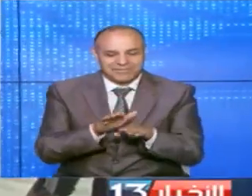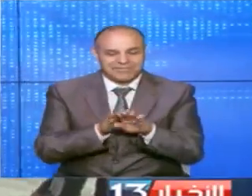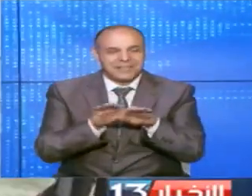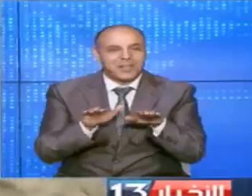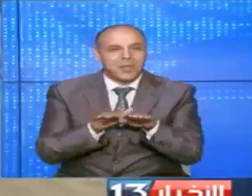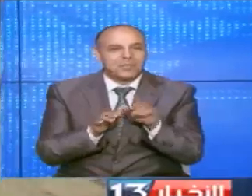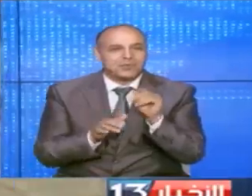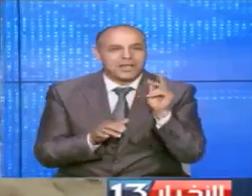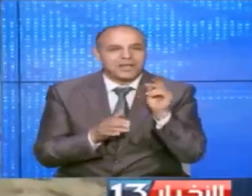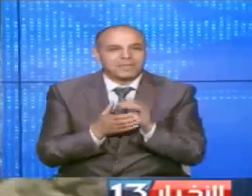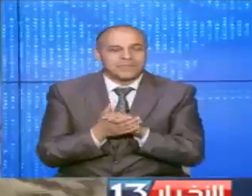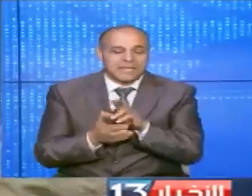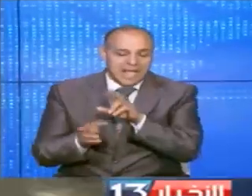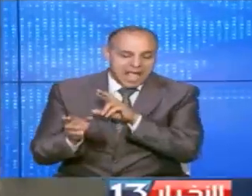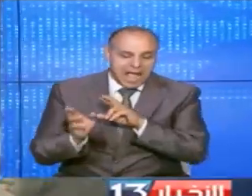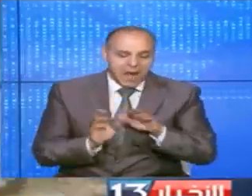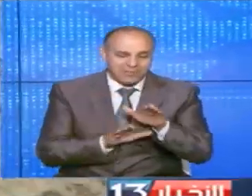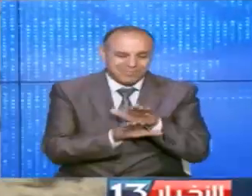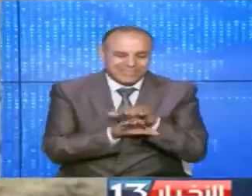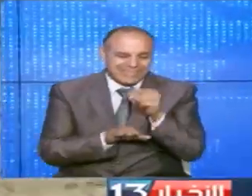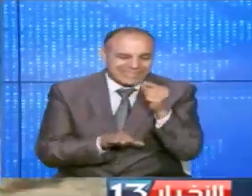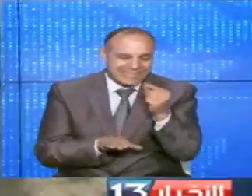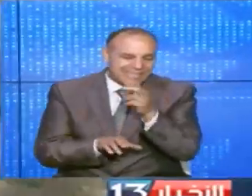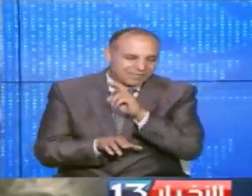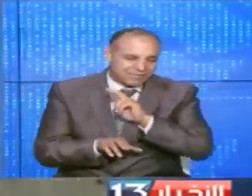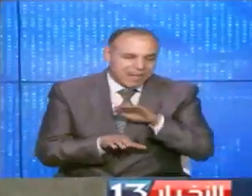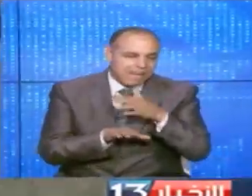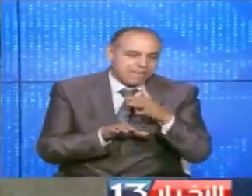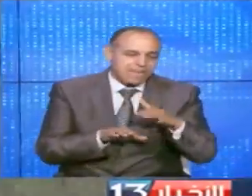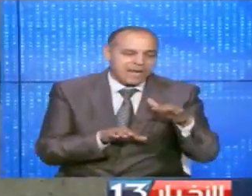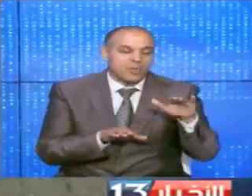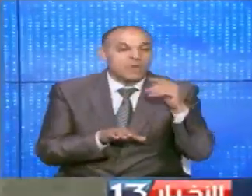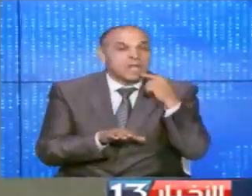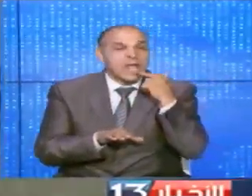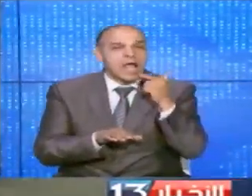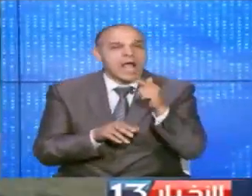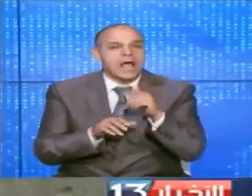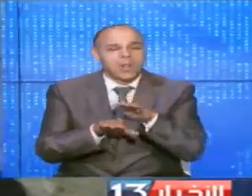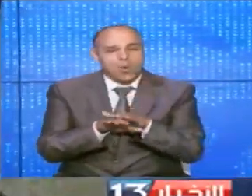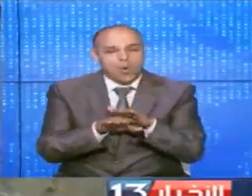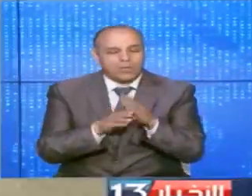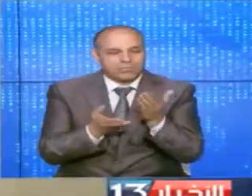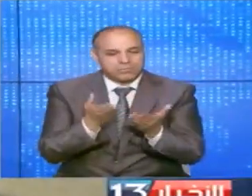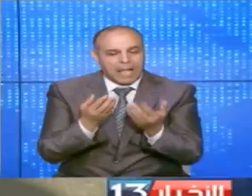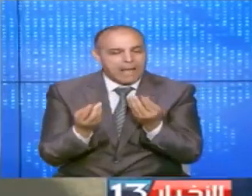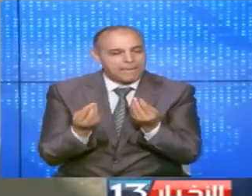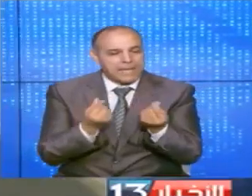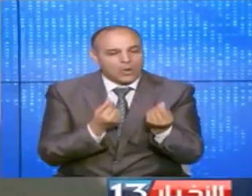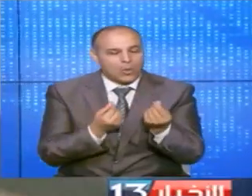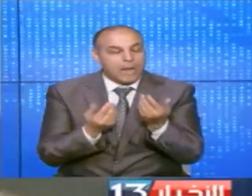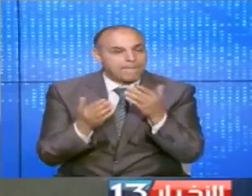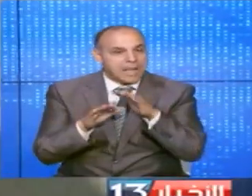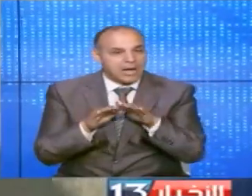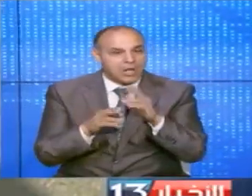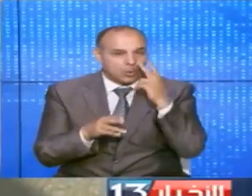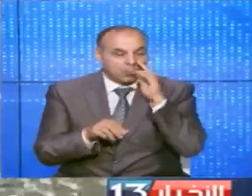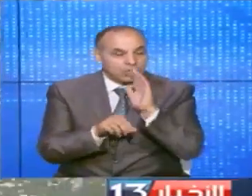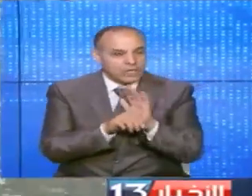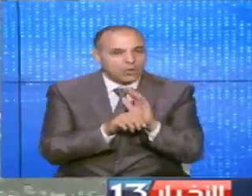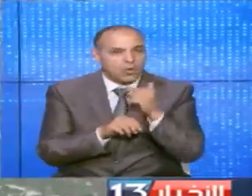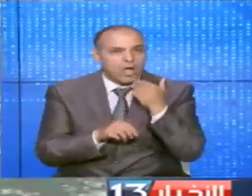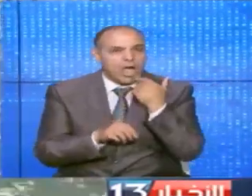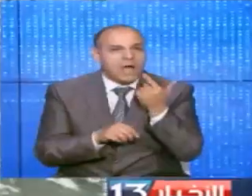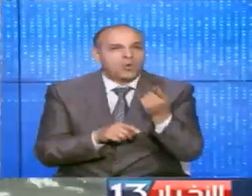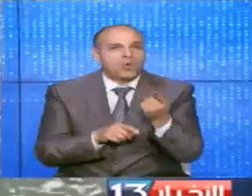عوده صغار السلاح في الخضراء الى مياه البحر من فصول اعاده التوازن البحري وشهاده اخرى على